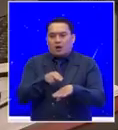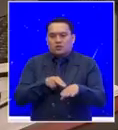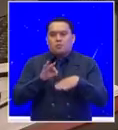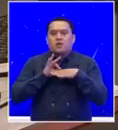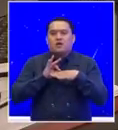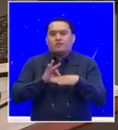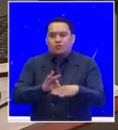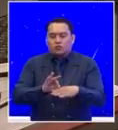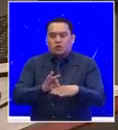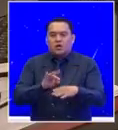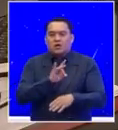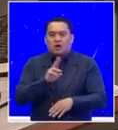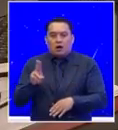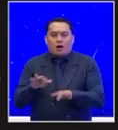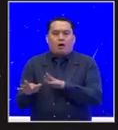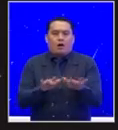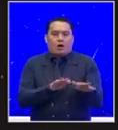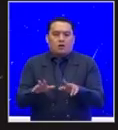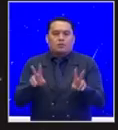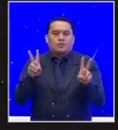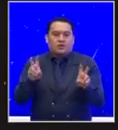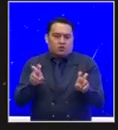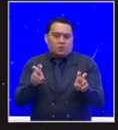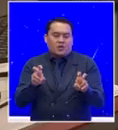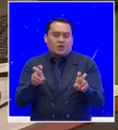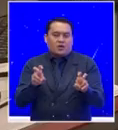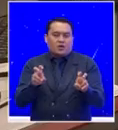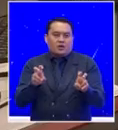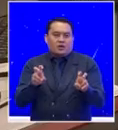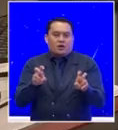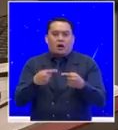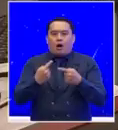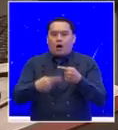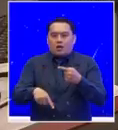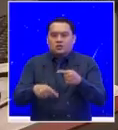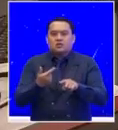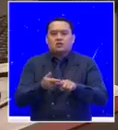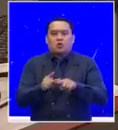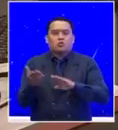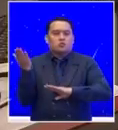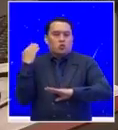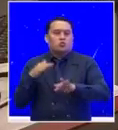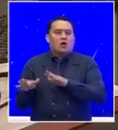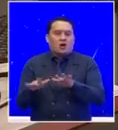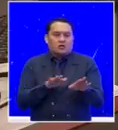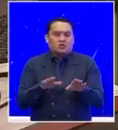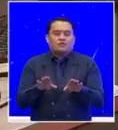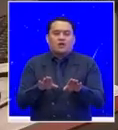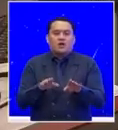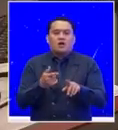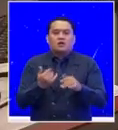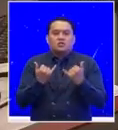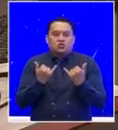проводится республиканская акция «Приемная на дороге». Отличительная черта от предыдущей акции –